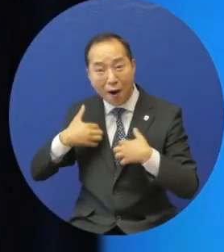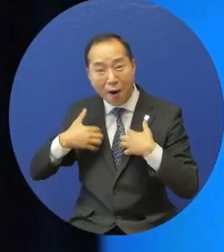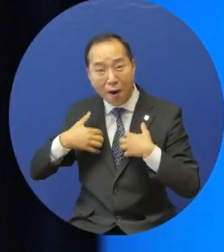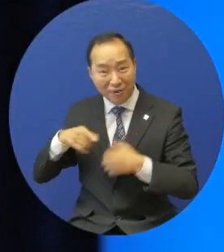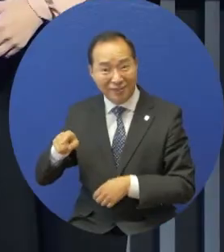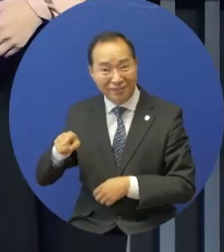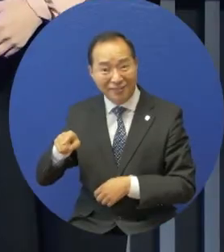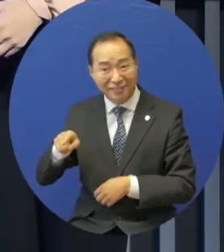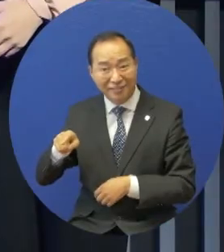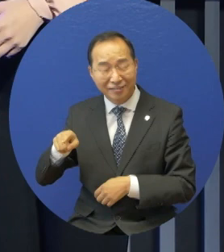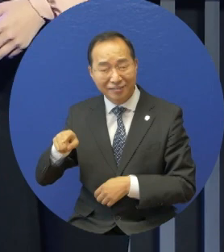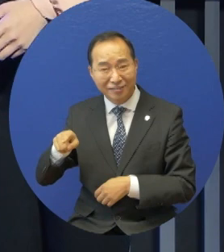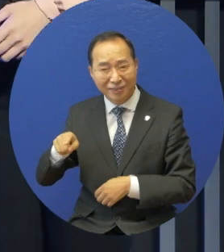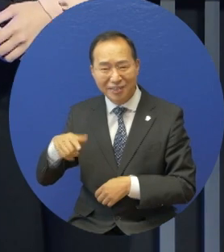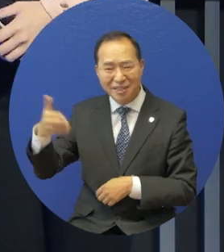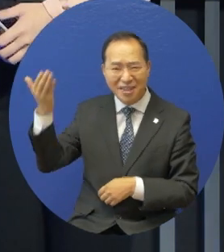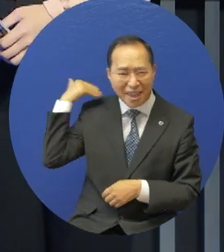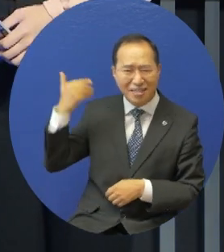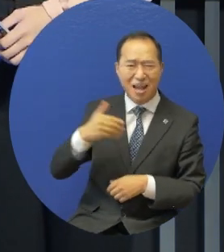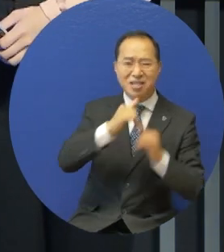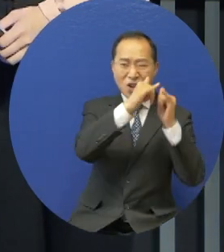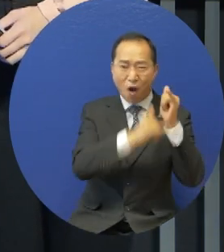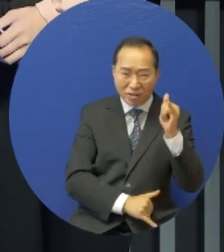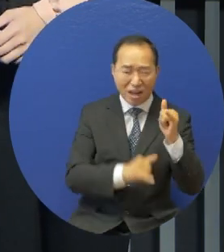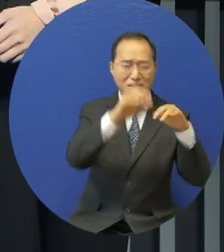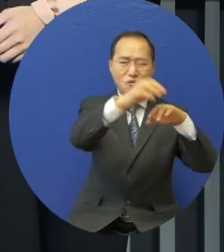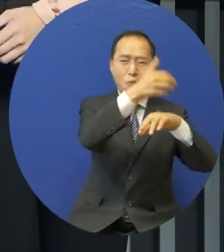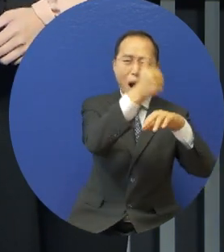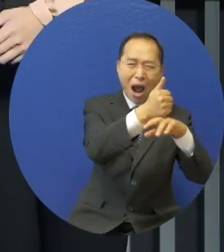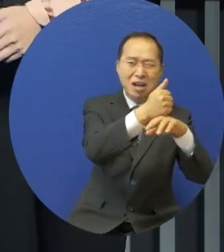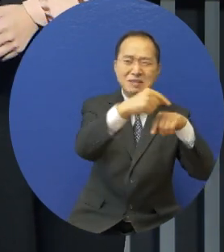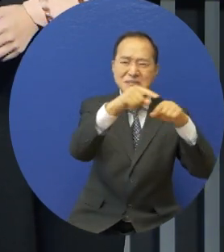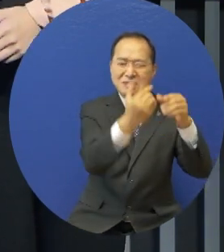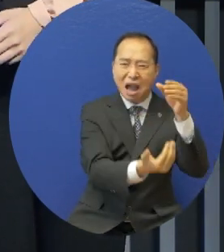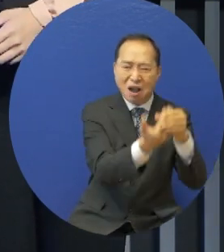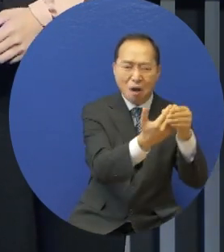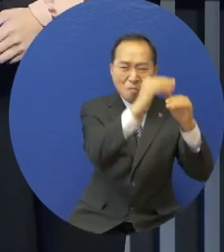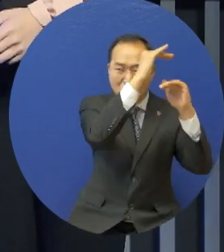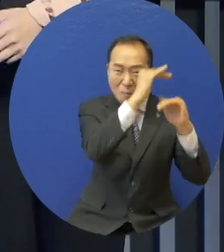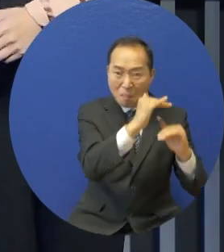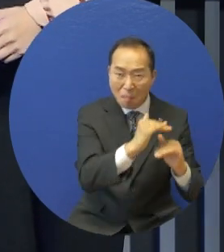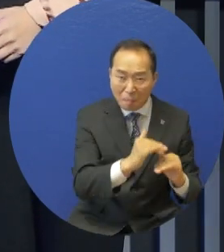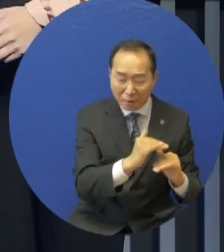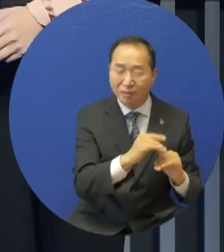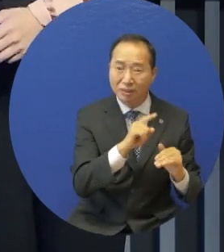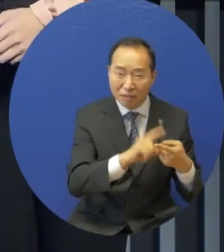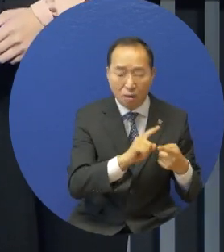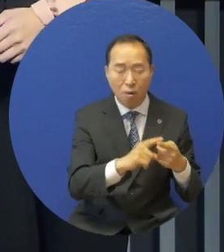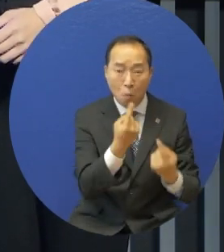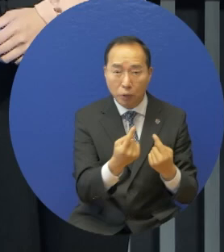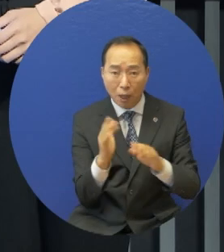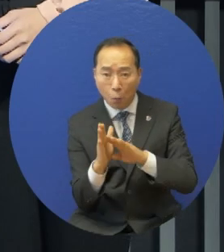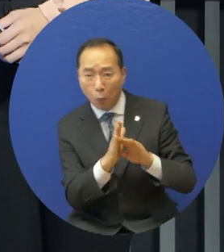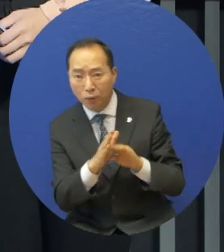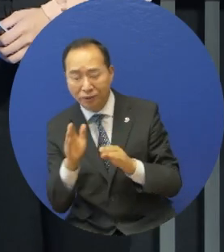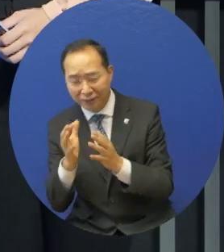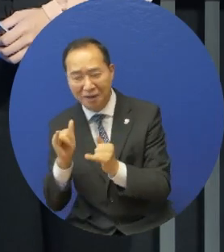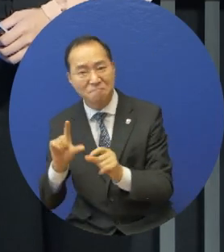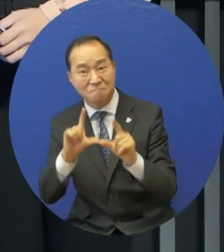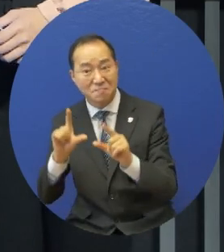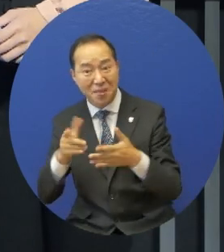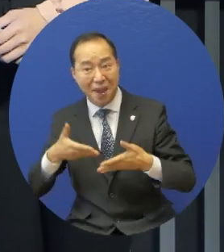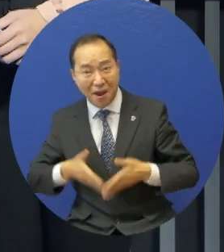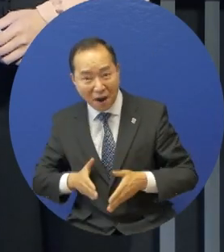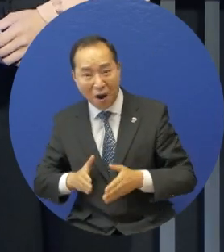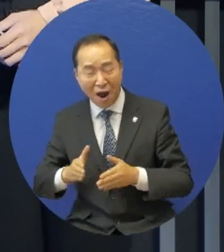너무너무 재미있어요. 무슨 왕이 어떻게 했다, 정치적으로 무슨 사건이 있다, 뭐 이런 제도사, 정치사 이거보다 사람이